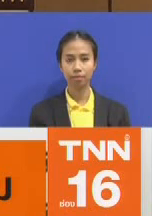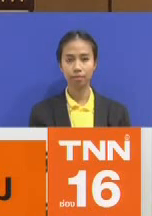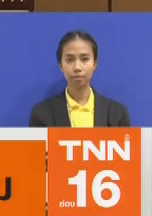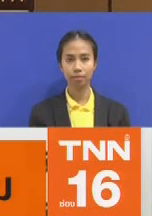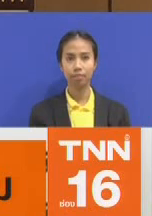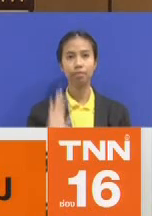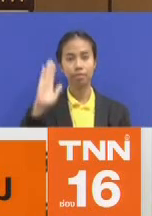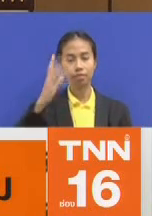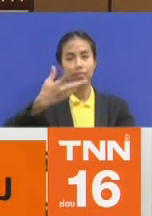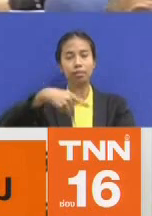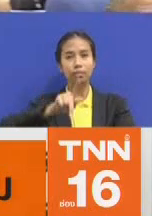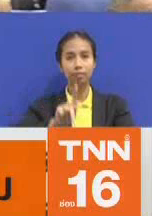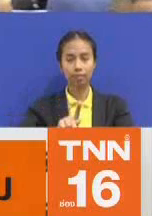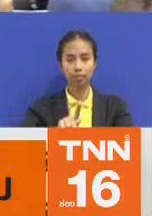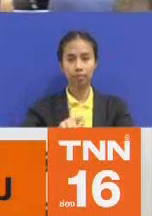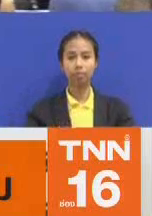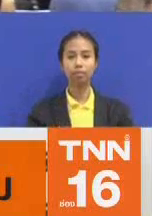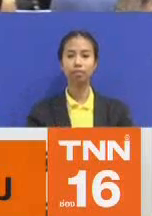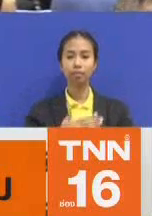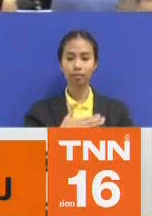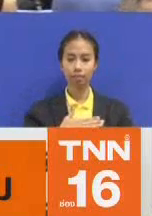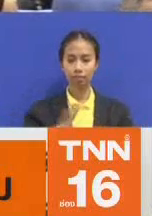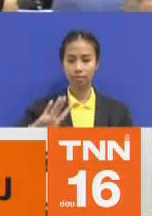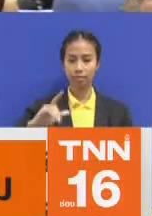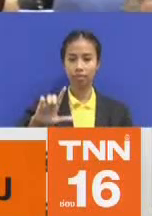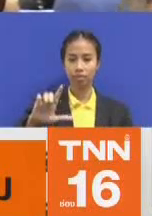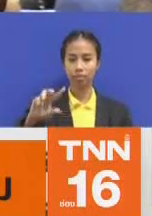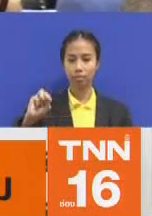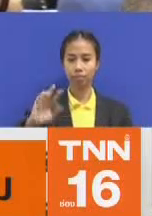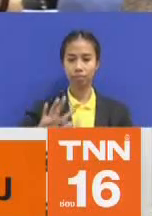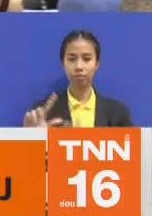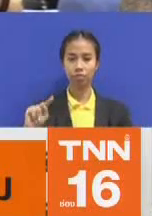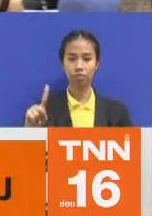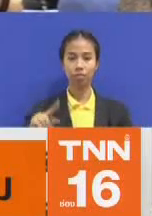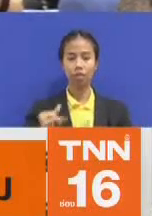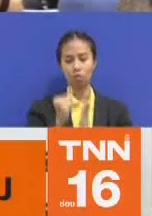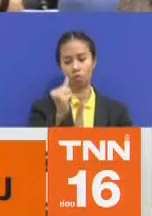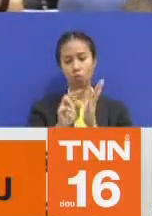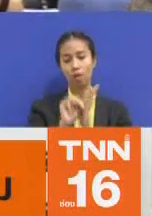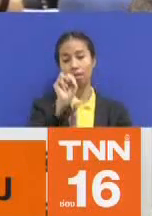ราษฎรออกไปขณะที่ส.ส.จาก